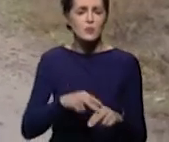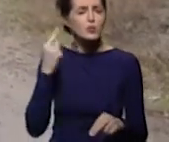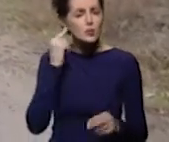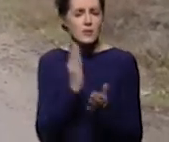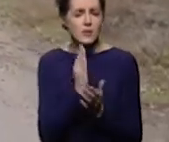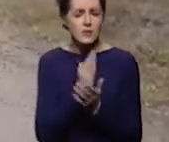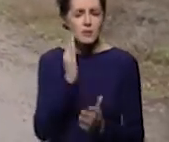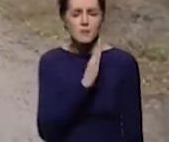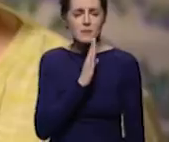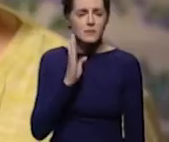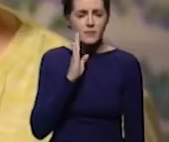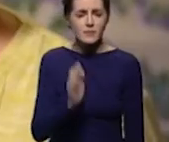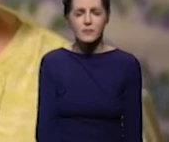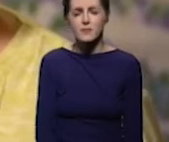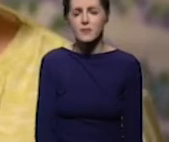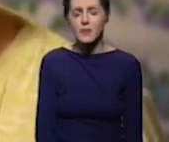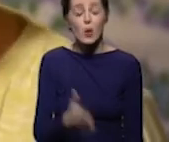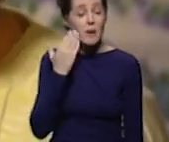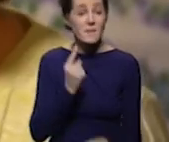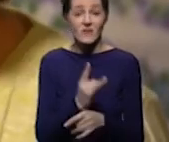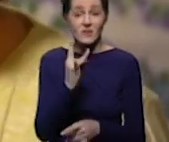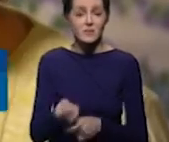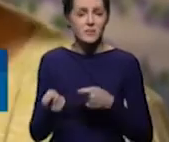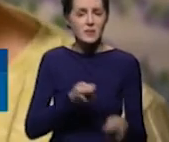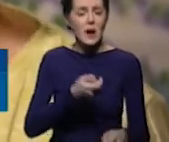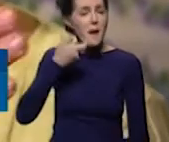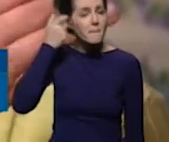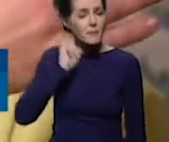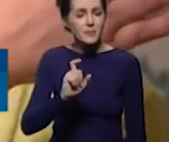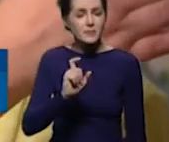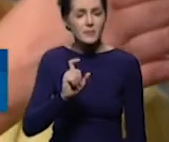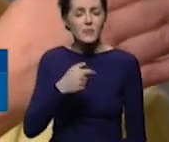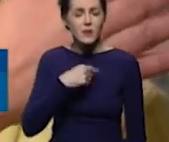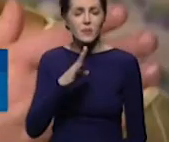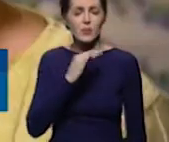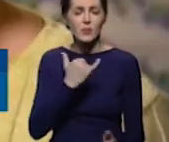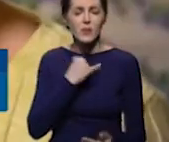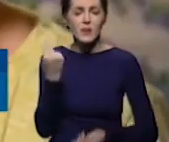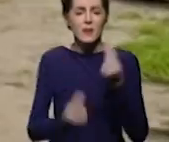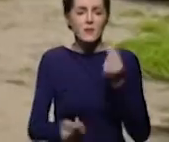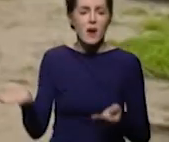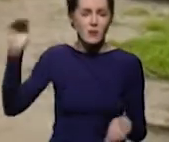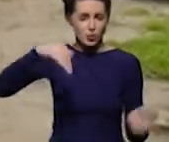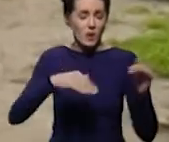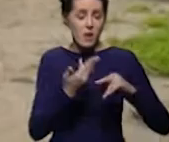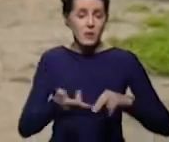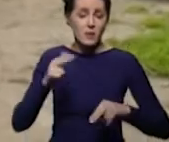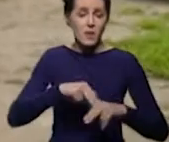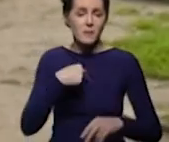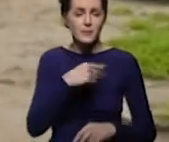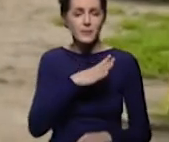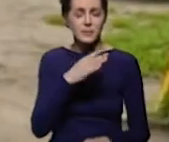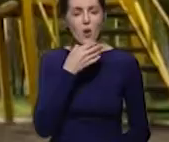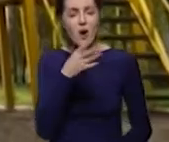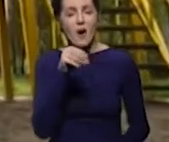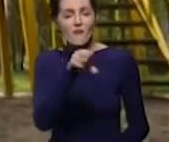маму. Коли вперше саділа апарати, пішли ми на качелі. У нас тут є горка, поставили. І от я до нього